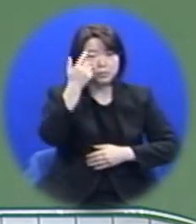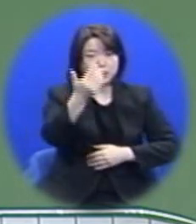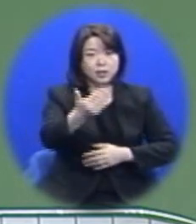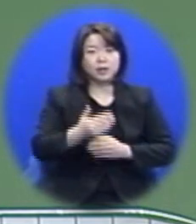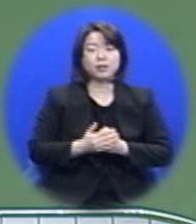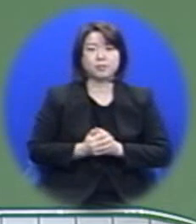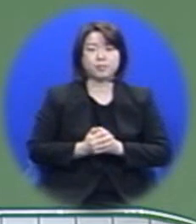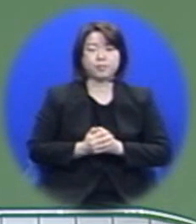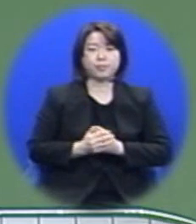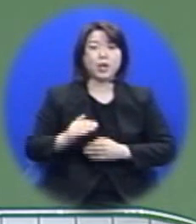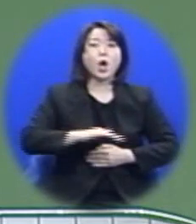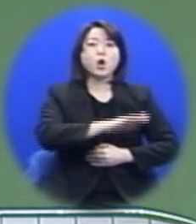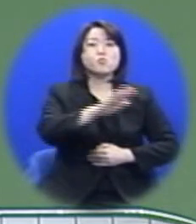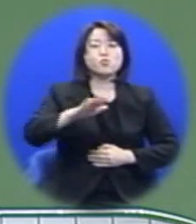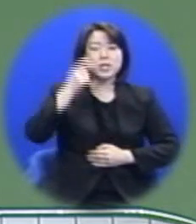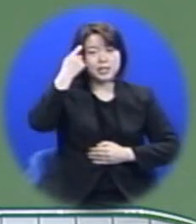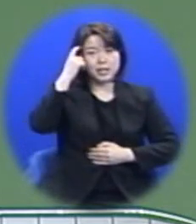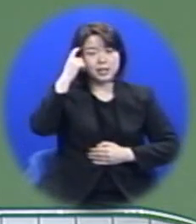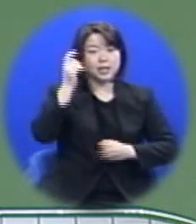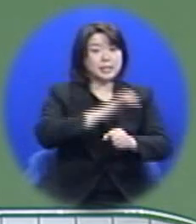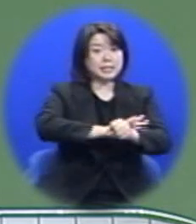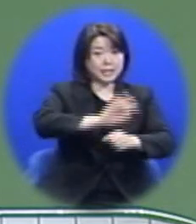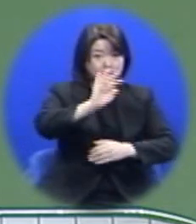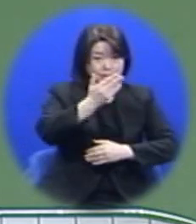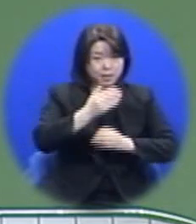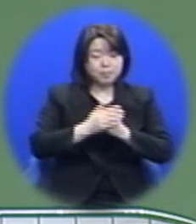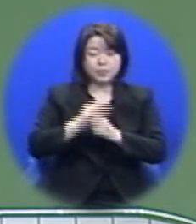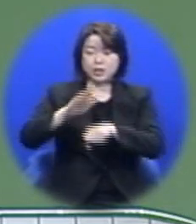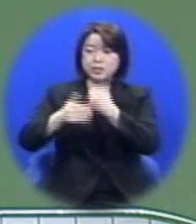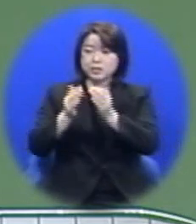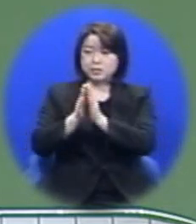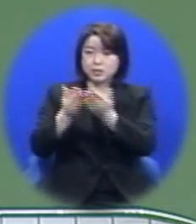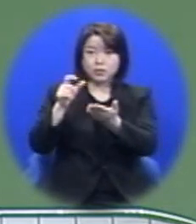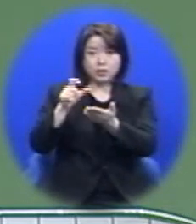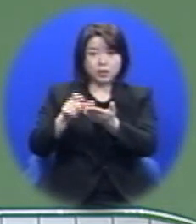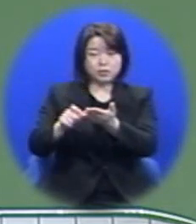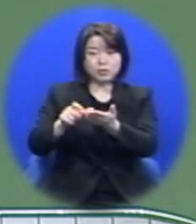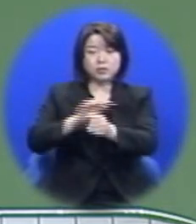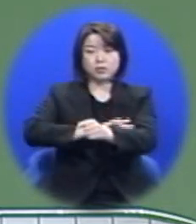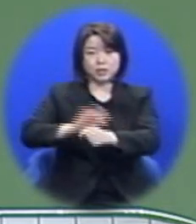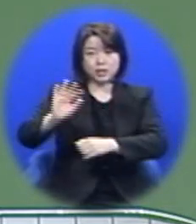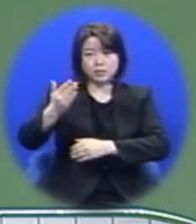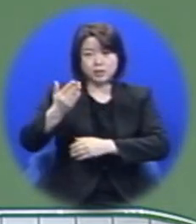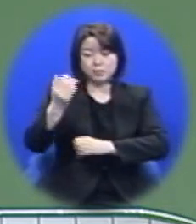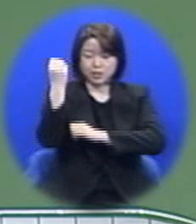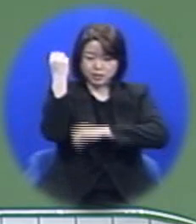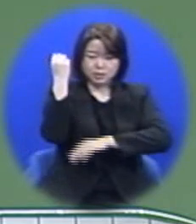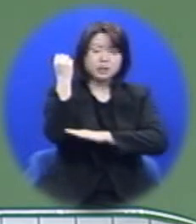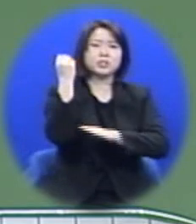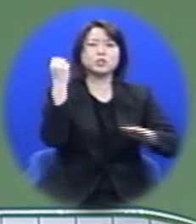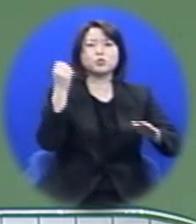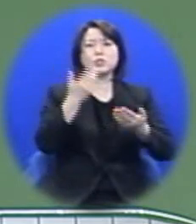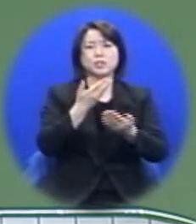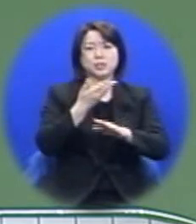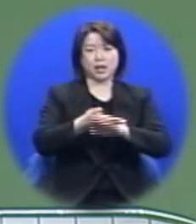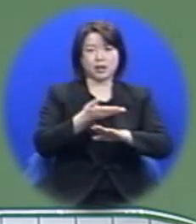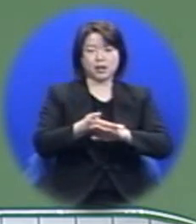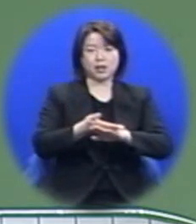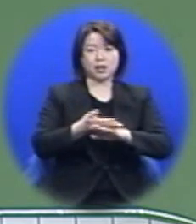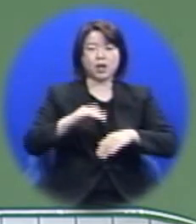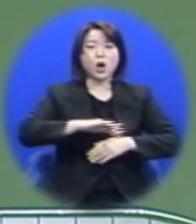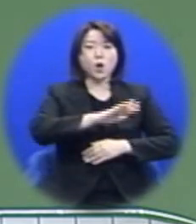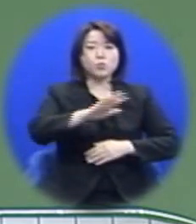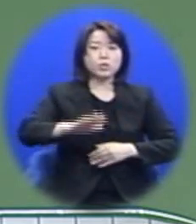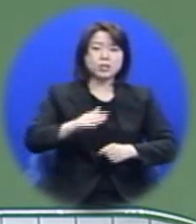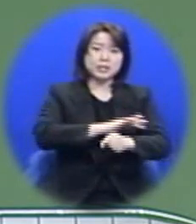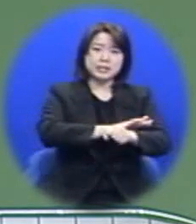우리가 생각하는 형통과 성경이 말하는 형통의 기준이 다르기 때문입니다. 우리는 형통을 어떻게